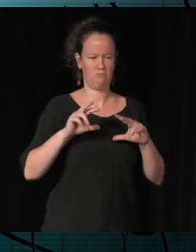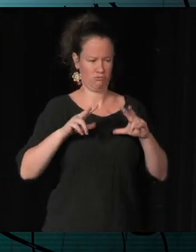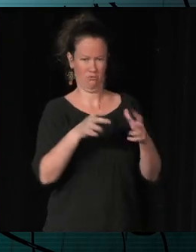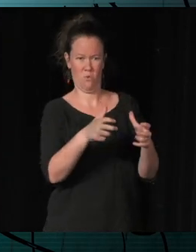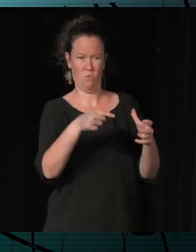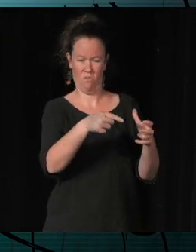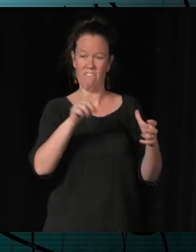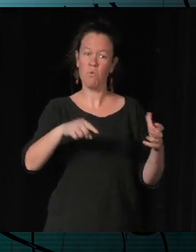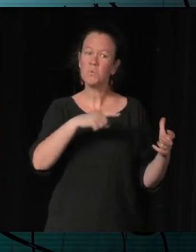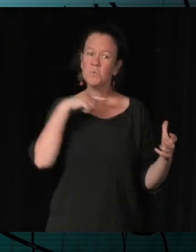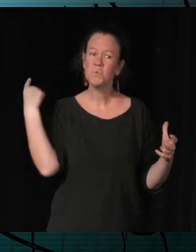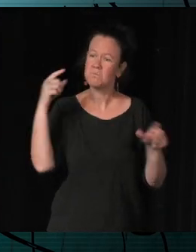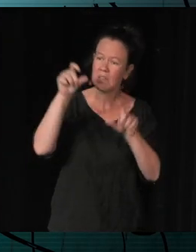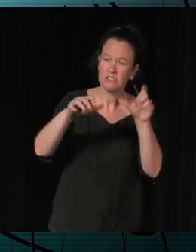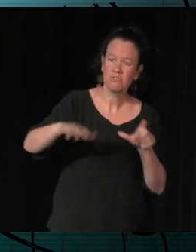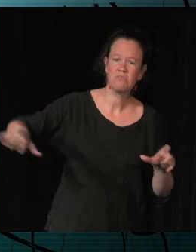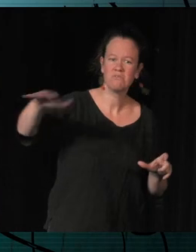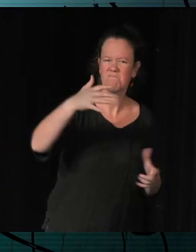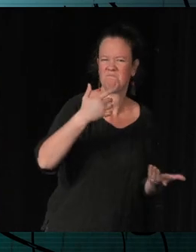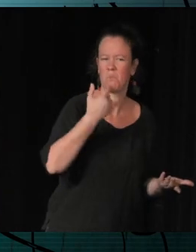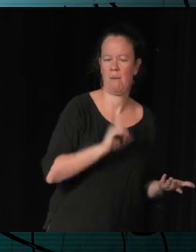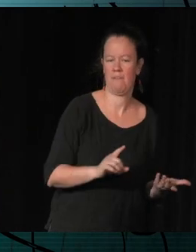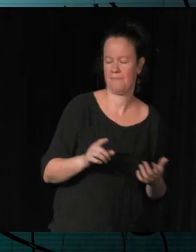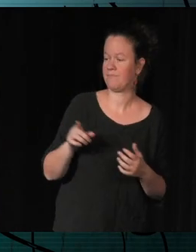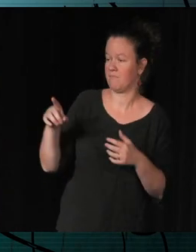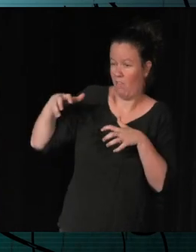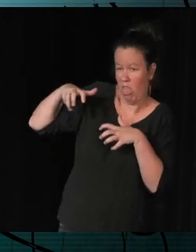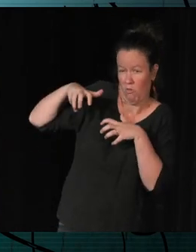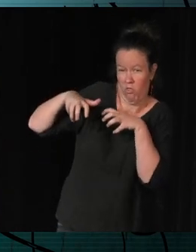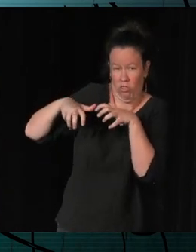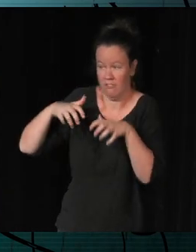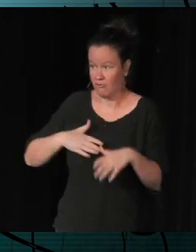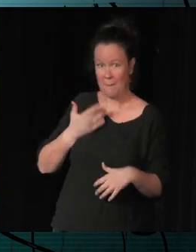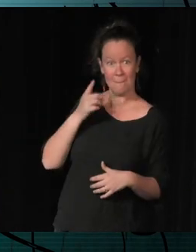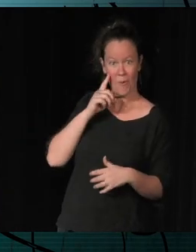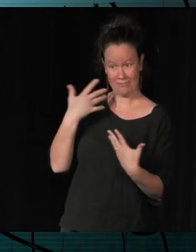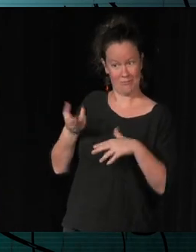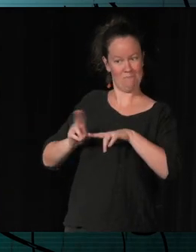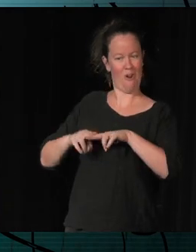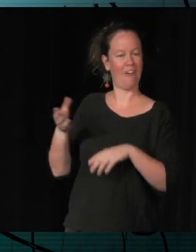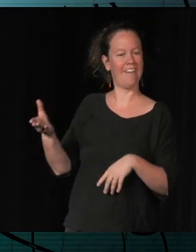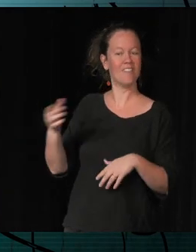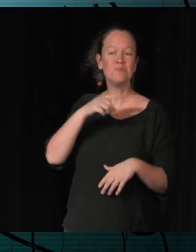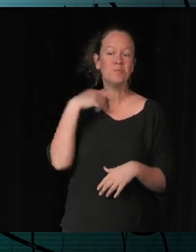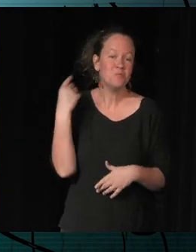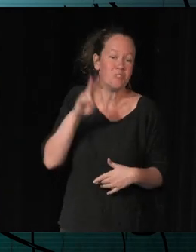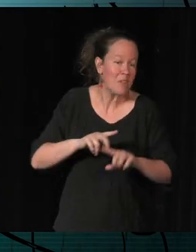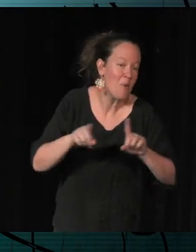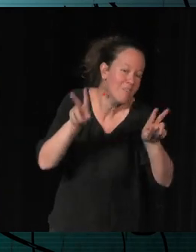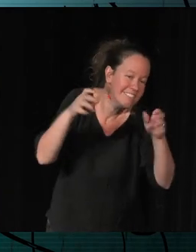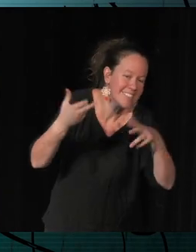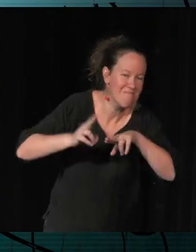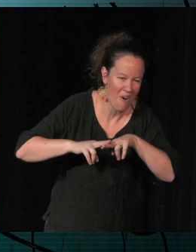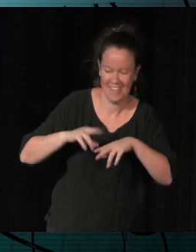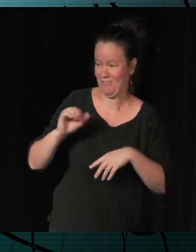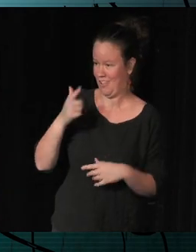j'aime pas et du coup ce que je trouvais bien dans les zombies c'est qu'ils sont déjà morts donc on a pas trop de scrupule à les tuer donc du coup voilà pour moi c'était quelque chose et je